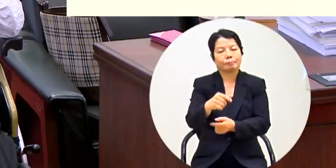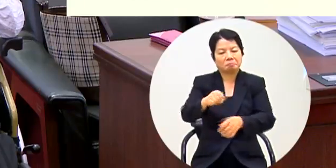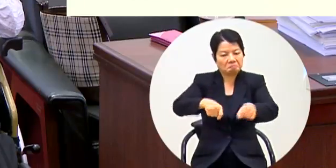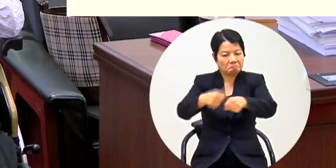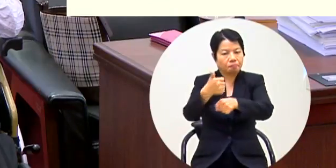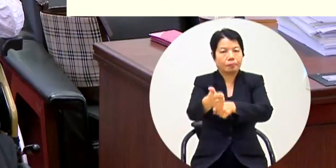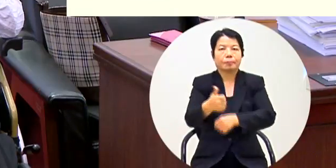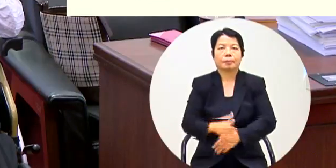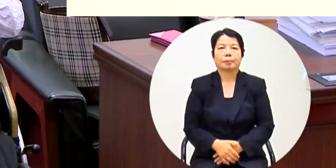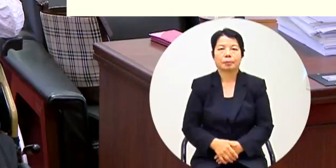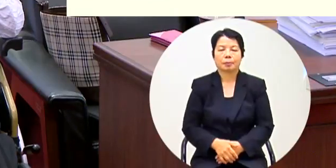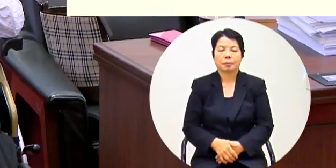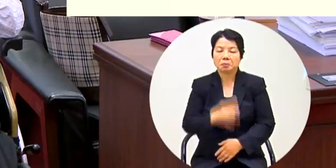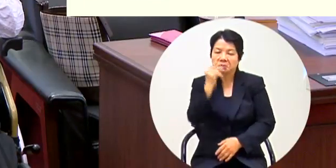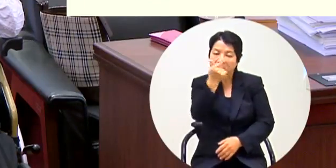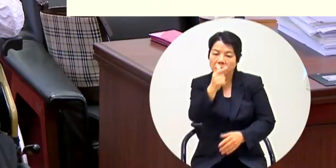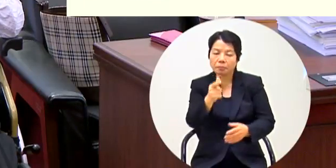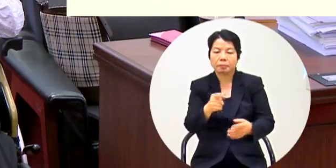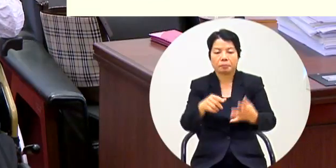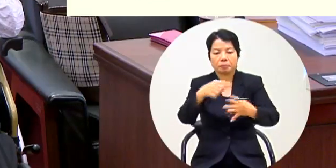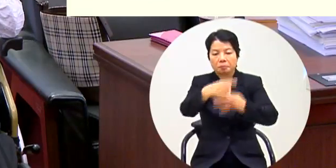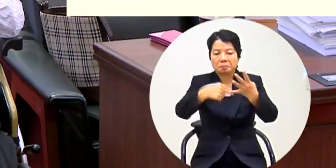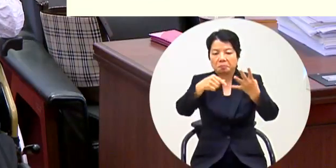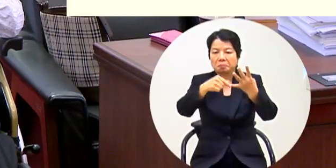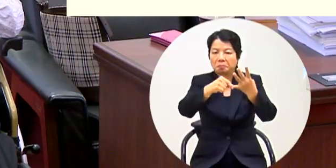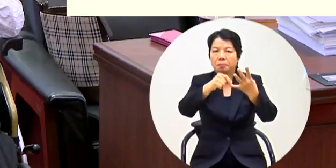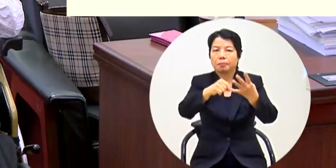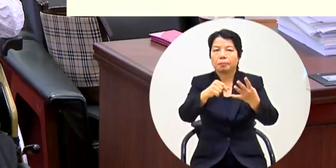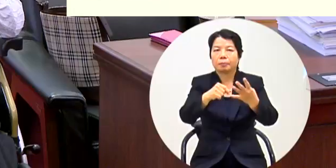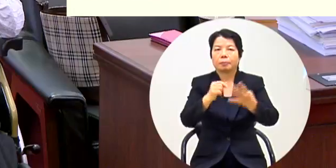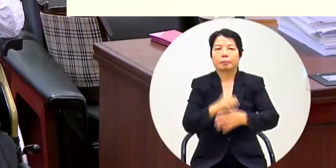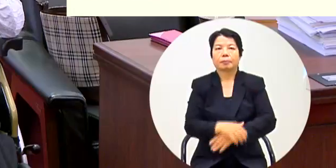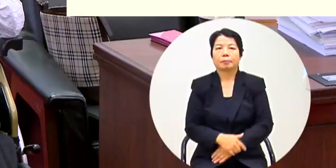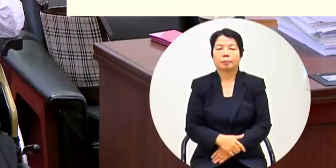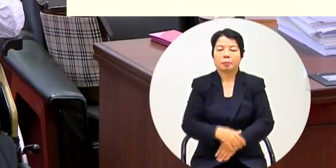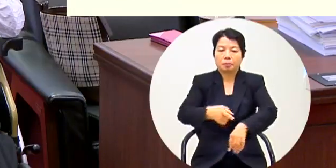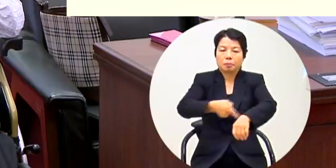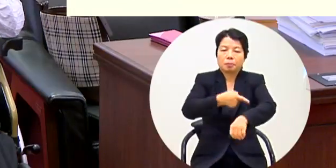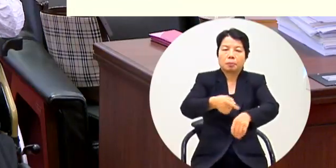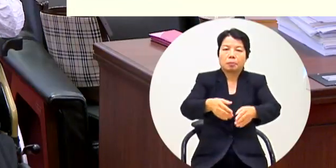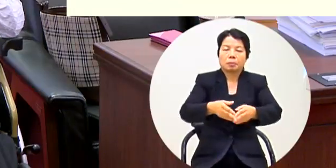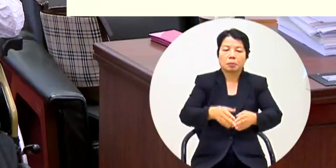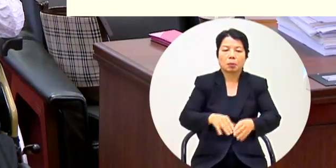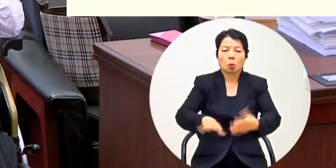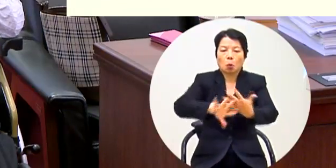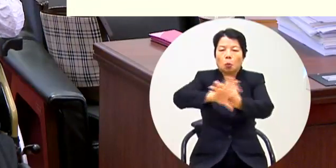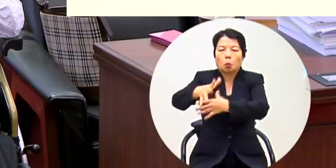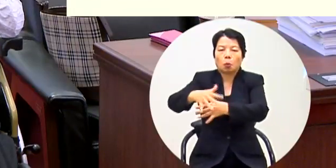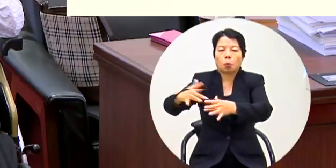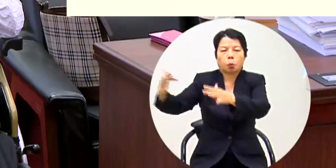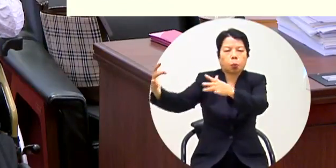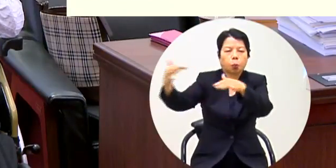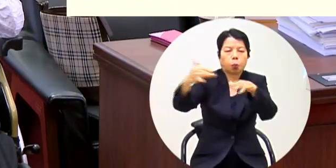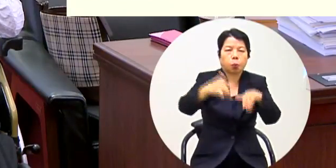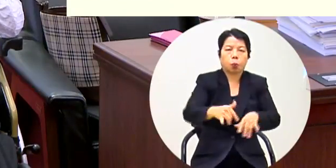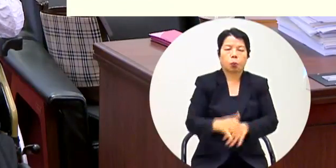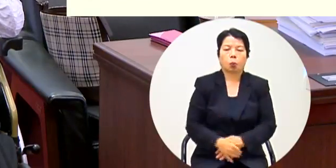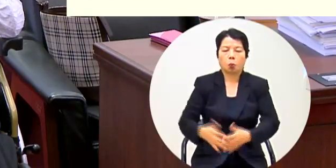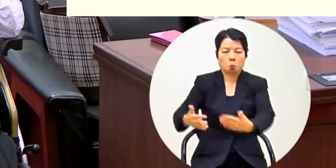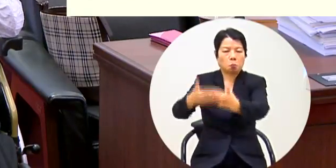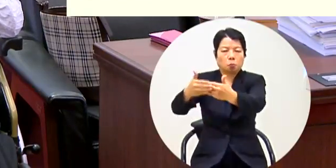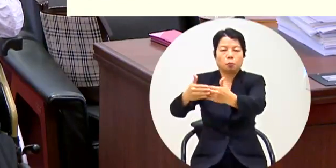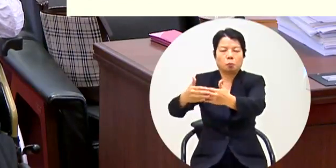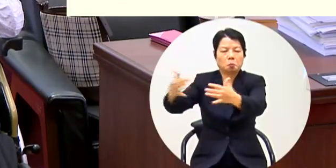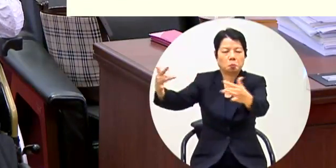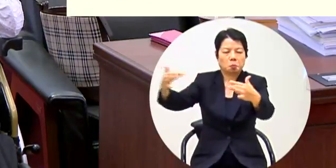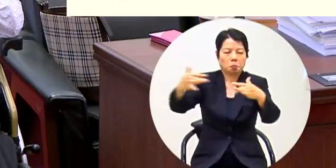个从境外移过来的污染源呢，尤其是中国这边会造成我们的雾霾会更严